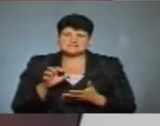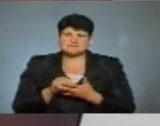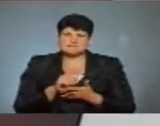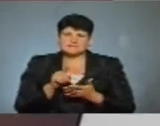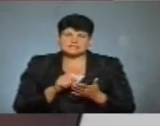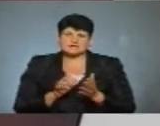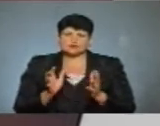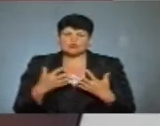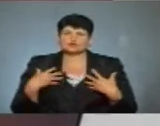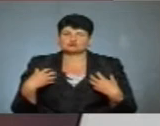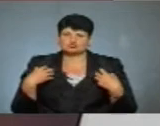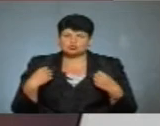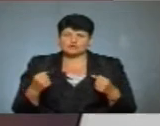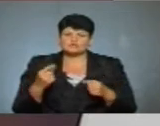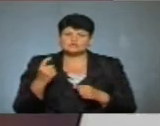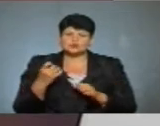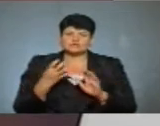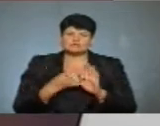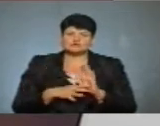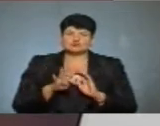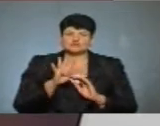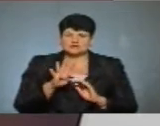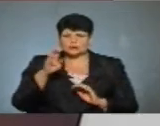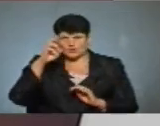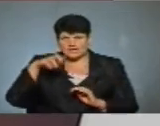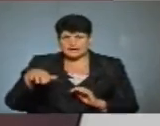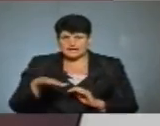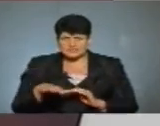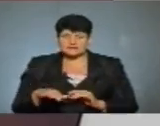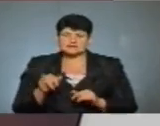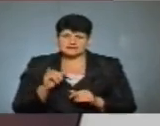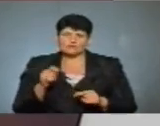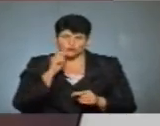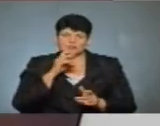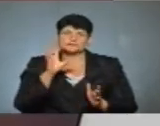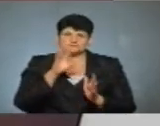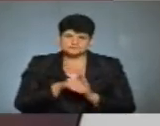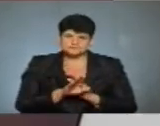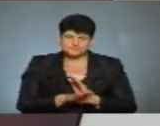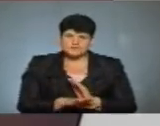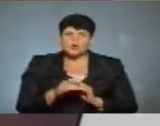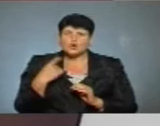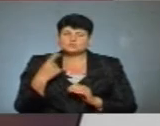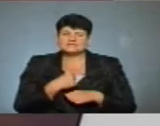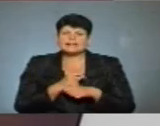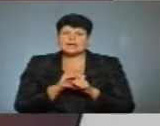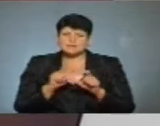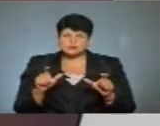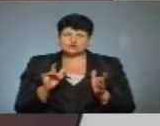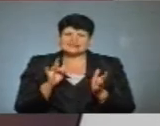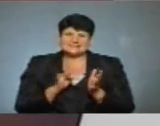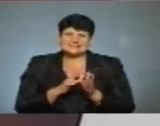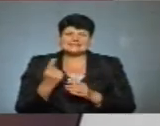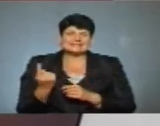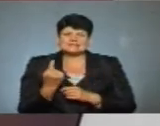питаннями охорони здоров'я у 194 країнах, зокрема і в Україні. Нагадаю, обласний лабораторний центр – єдиний